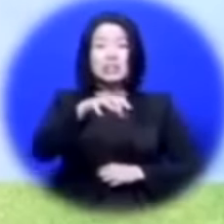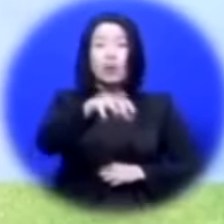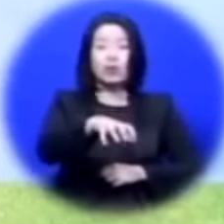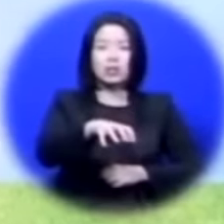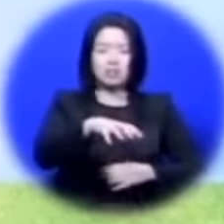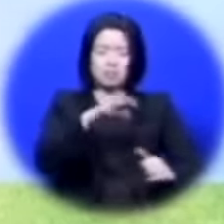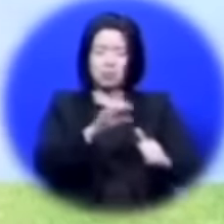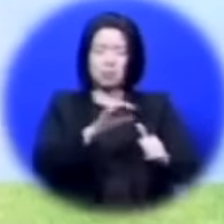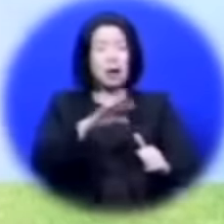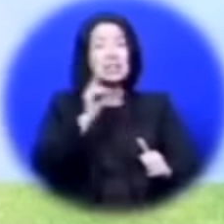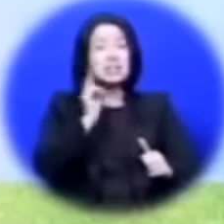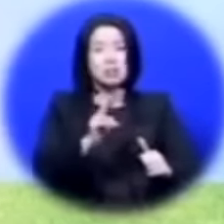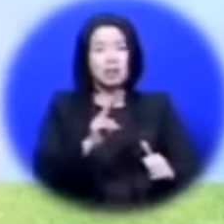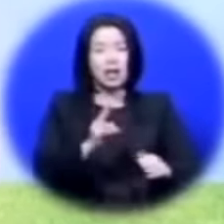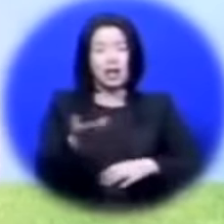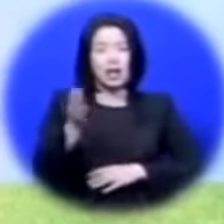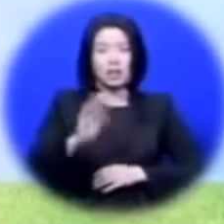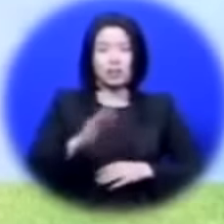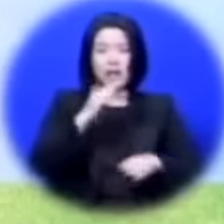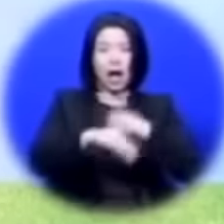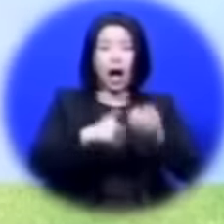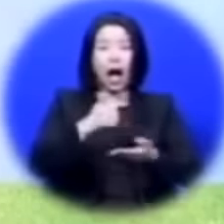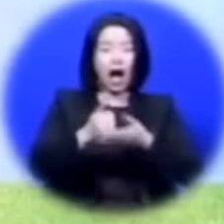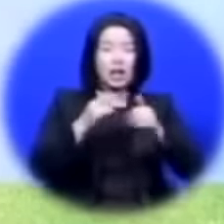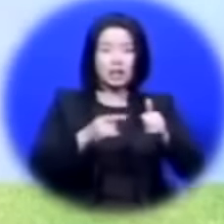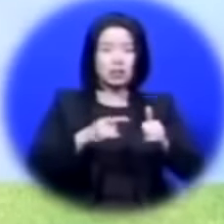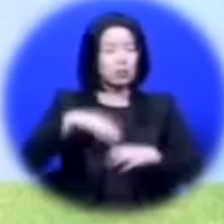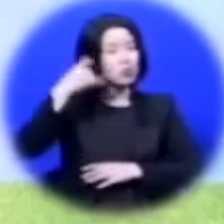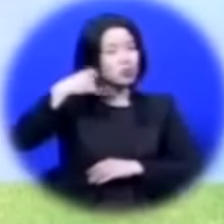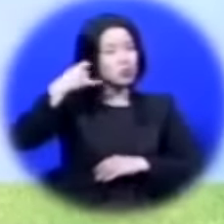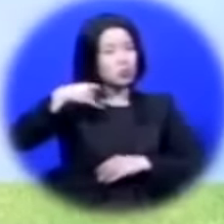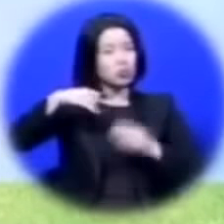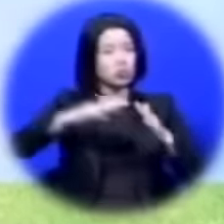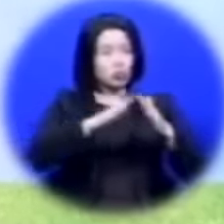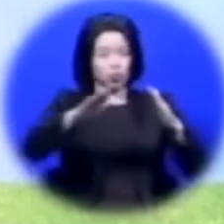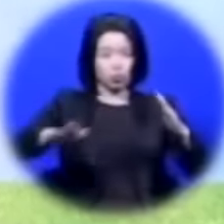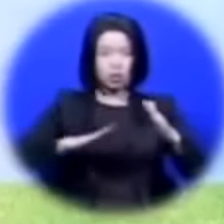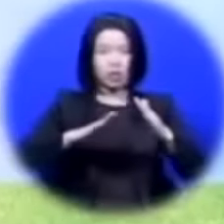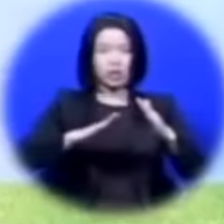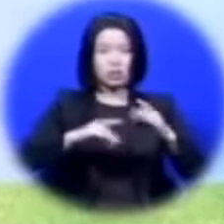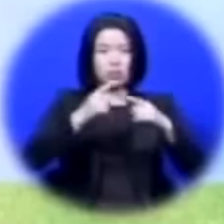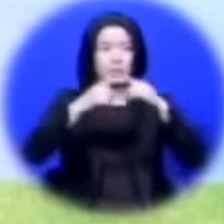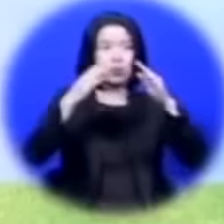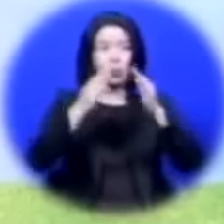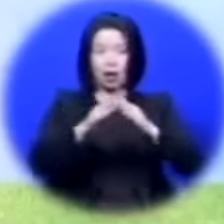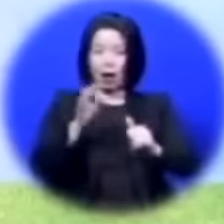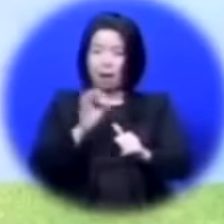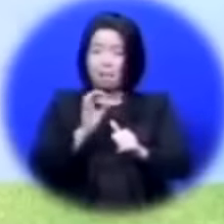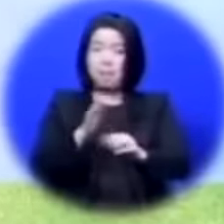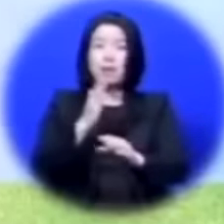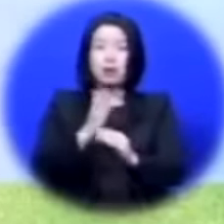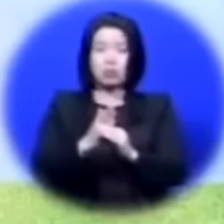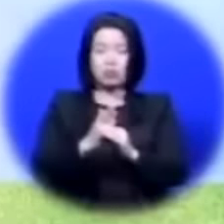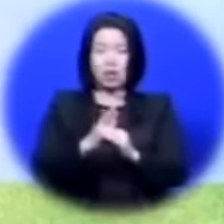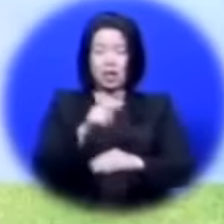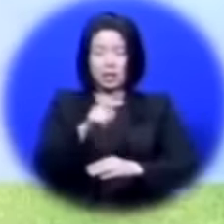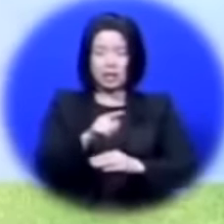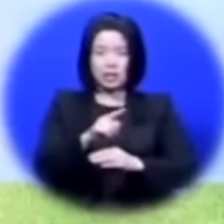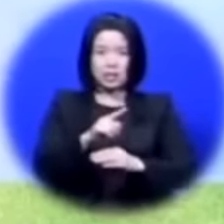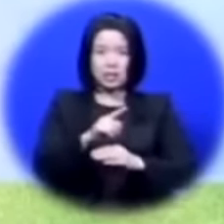곳이죠 그런데 하나님께서 중국 가정교회를 핍박 중에 그 가정교회를